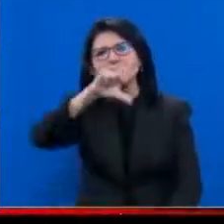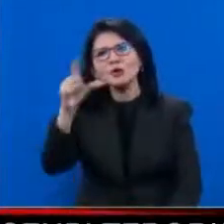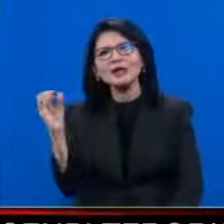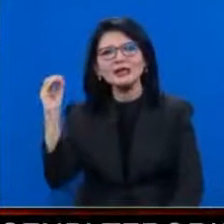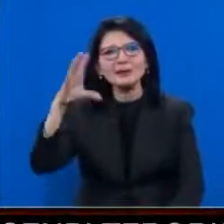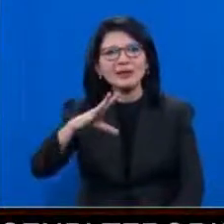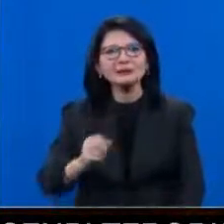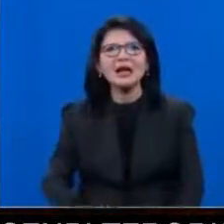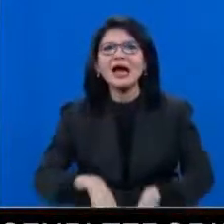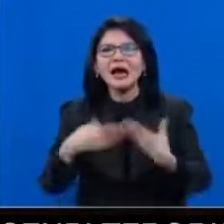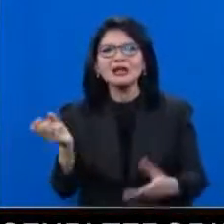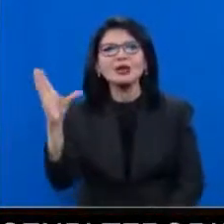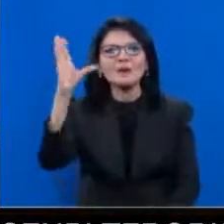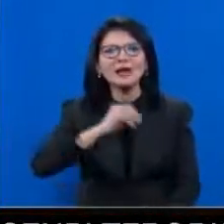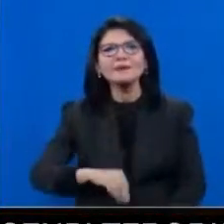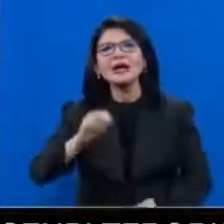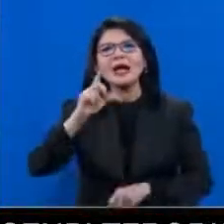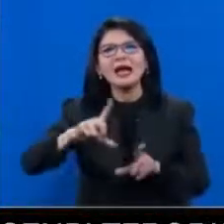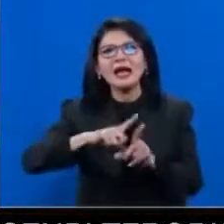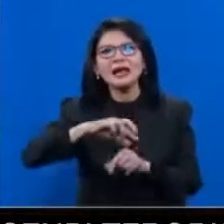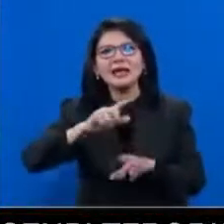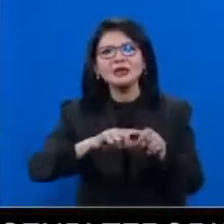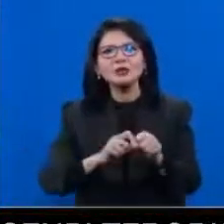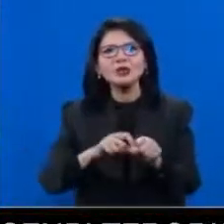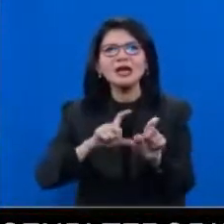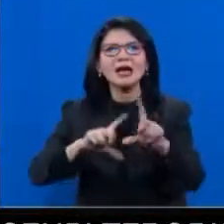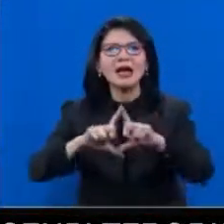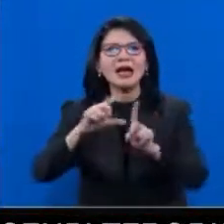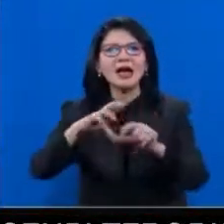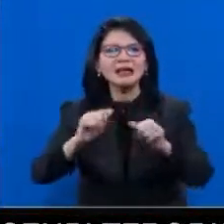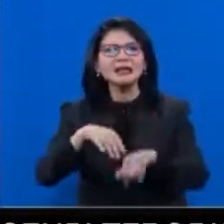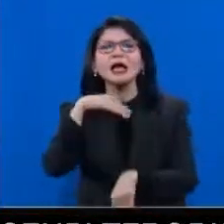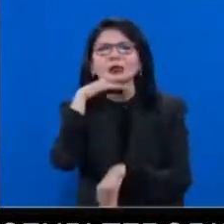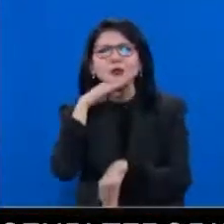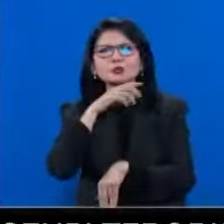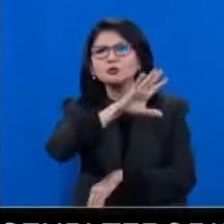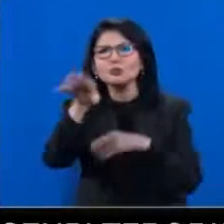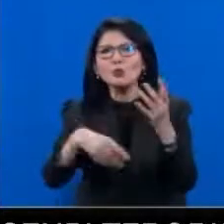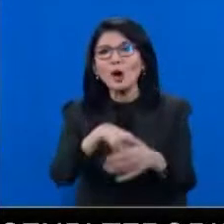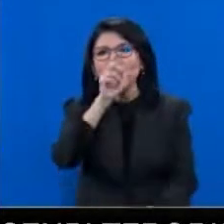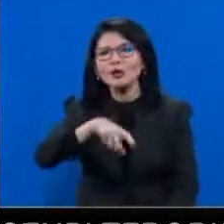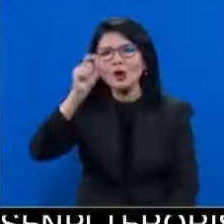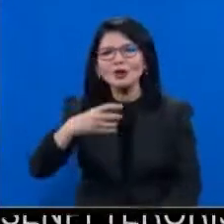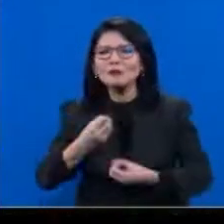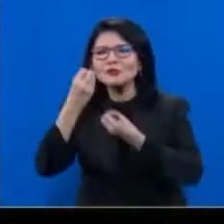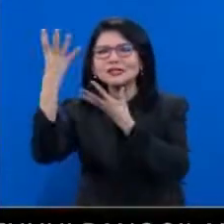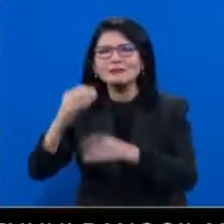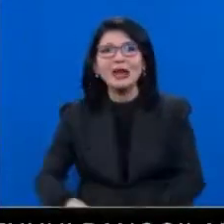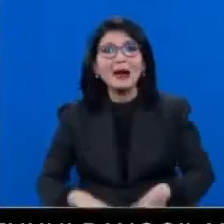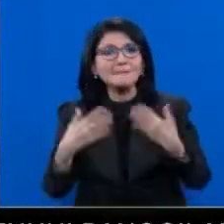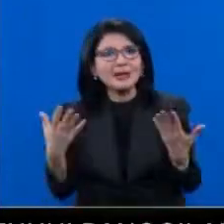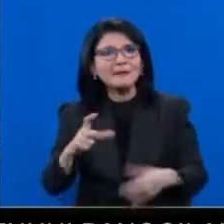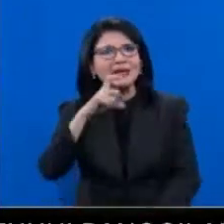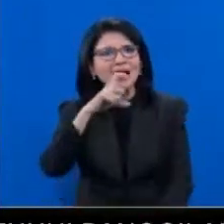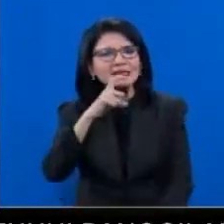dikenal dengan malam Lailatul Qadar yang tentunya sangat dinantikan oleh seluruh umat muslim. Nah, bagaimana caranya agar tetap